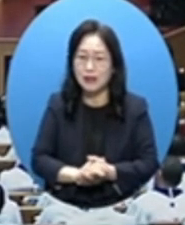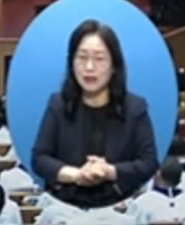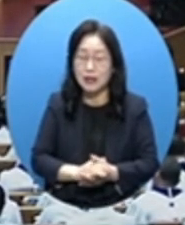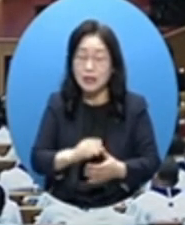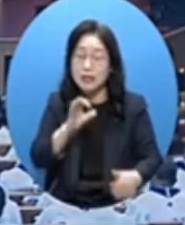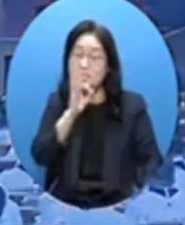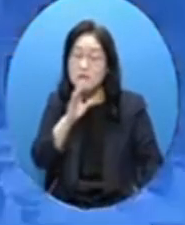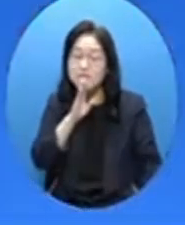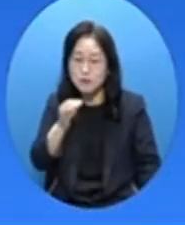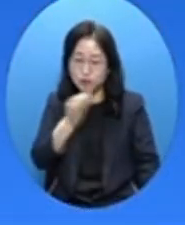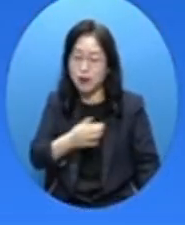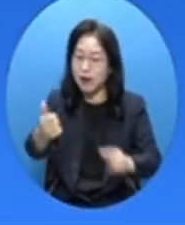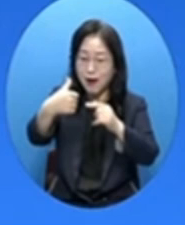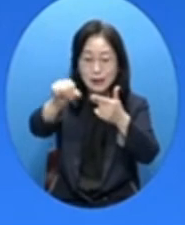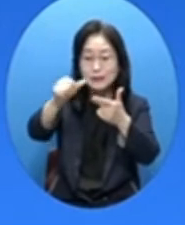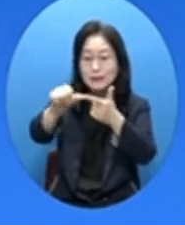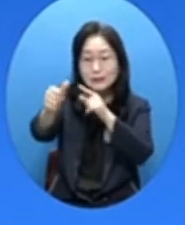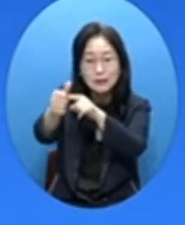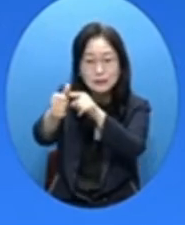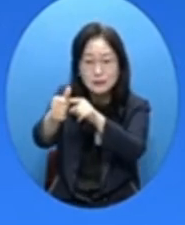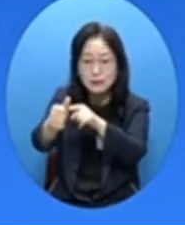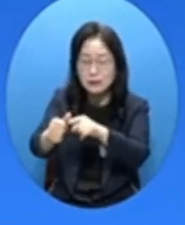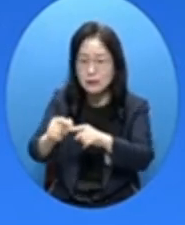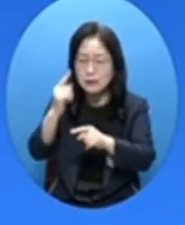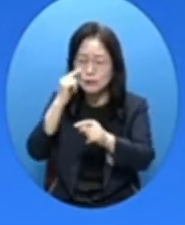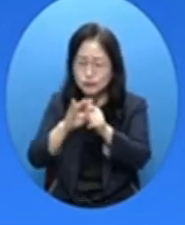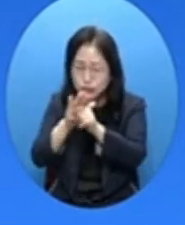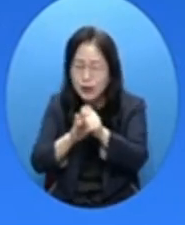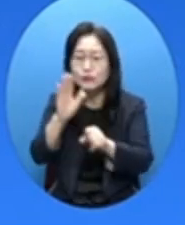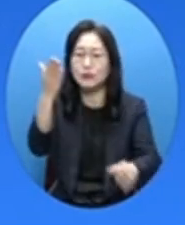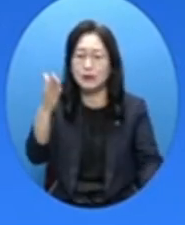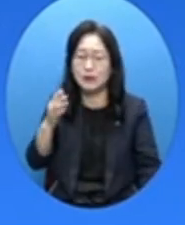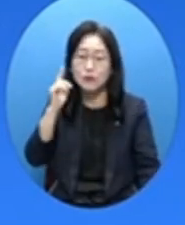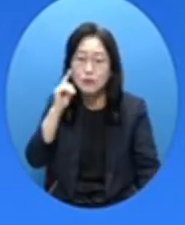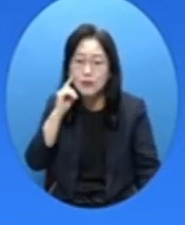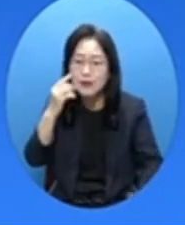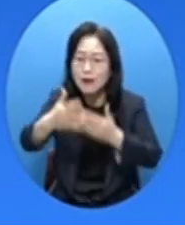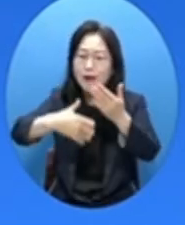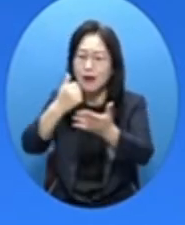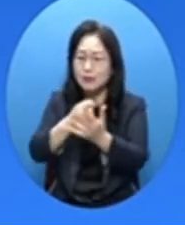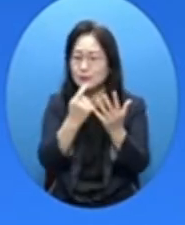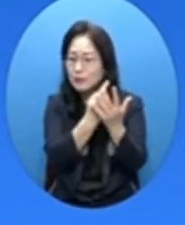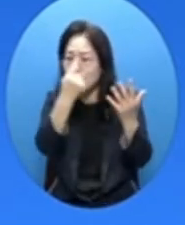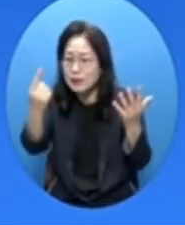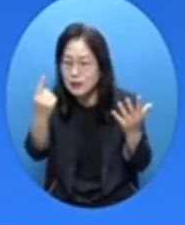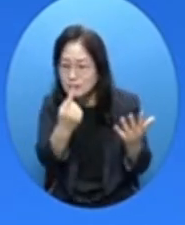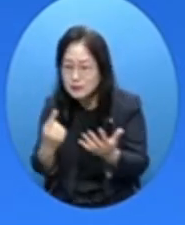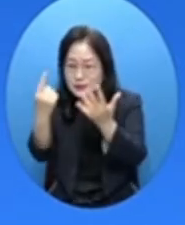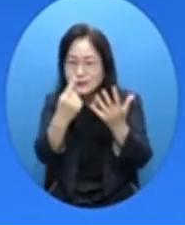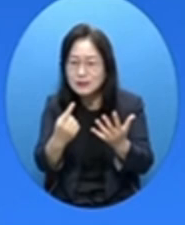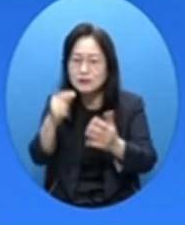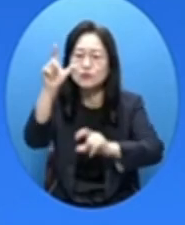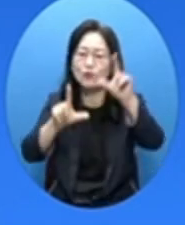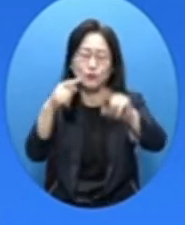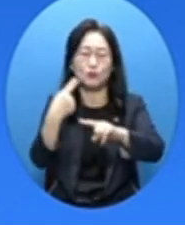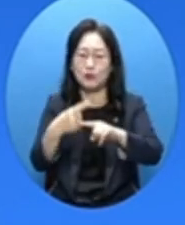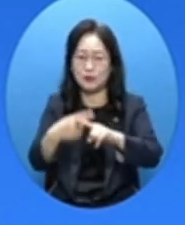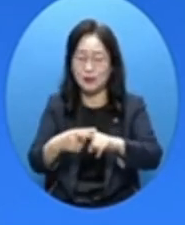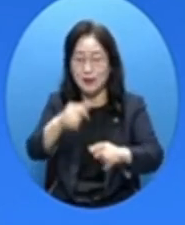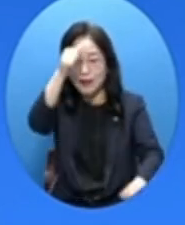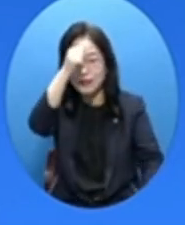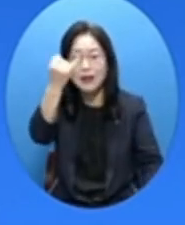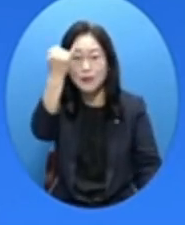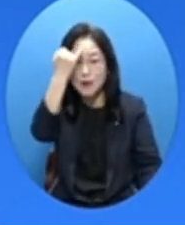고귀한 부잣집 아들이 이렇게 비참 모습이 된 것입니다 이것이 바로 하나님의 품을 떠난 우리 인생의 모습입니다 아담과